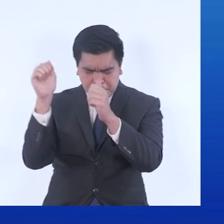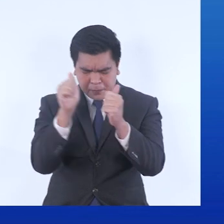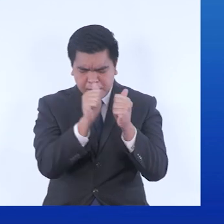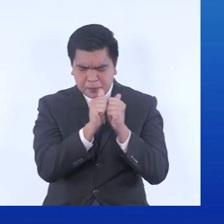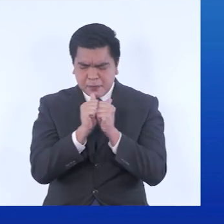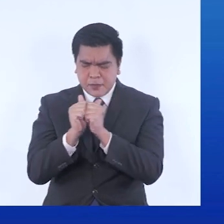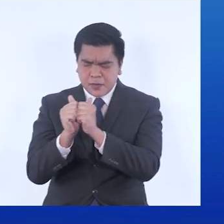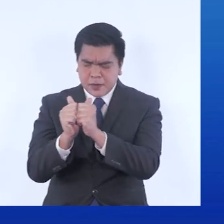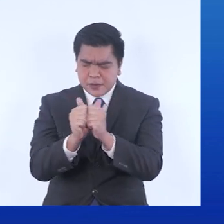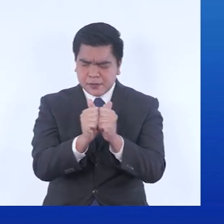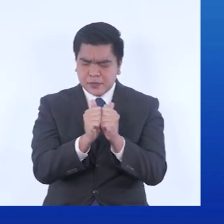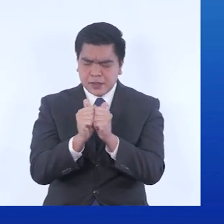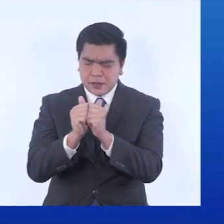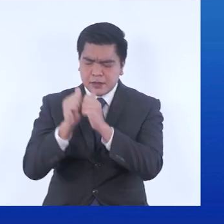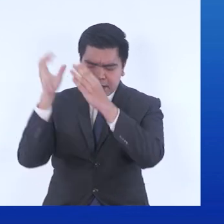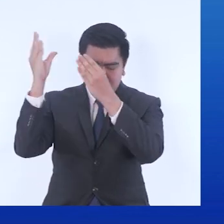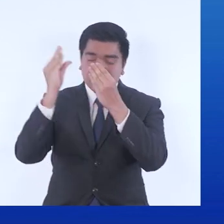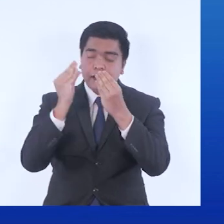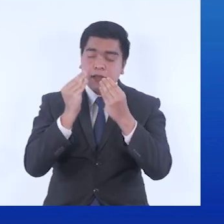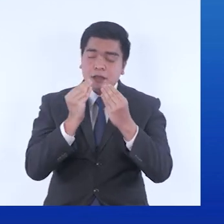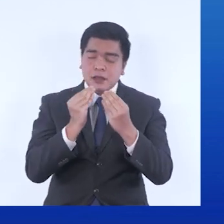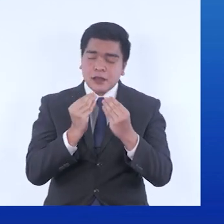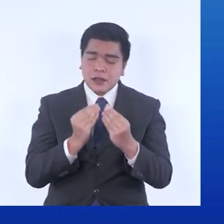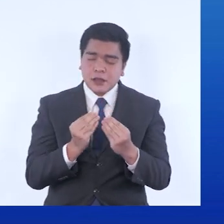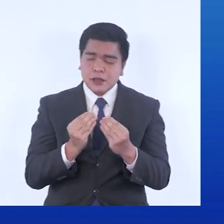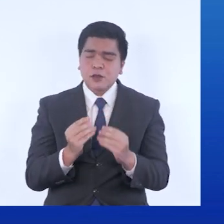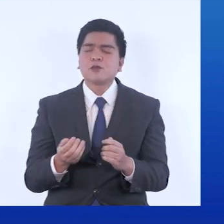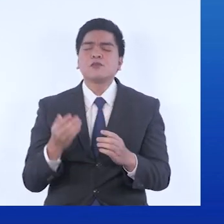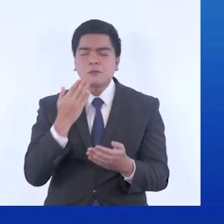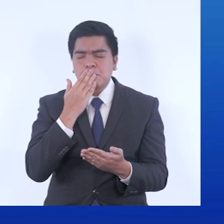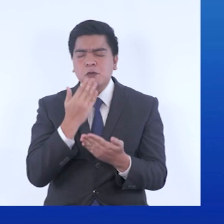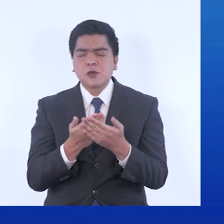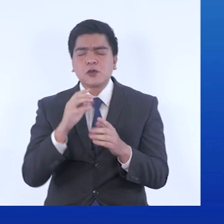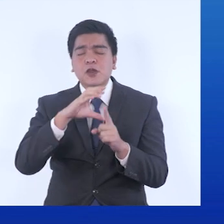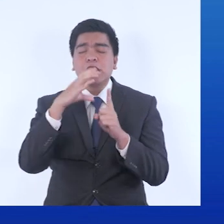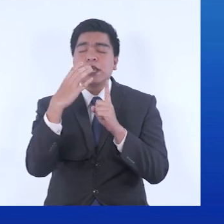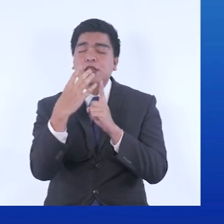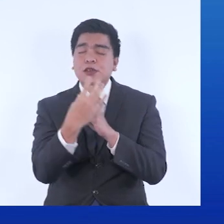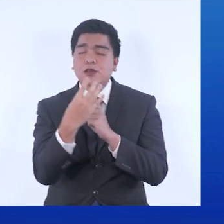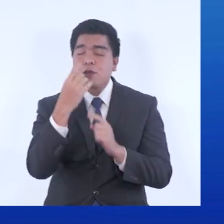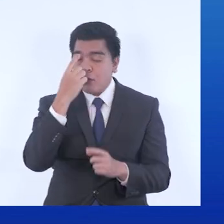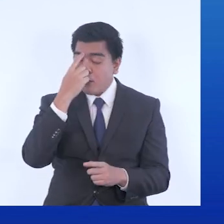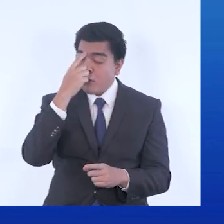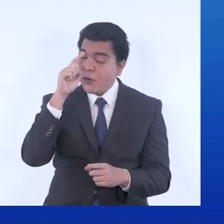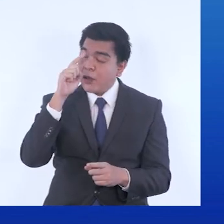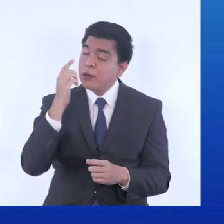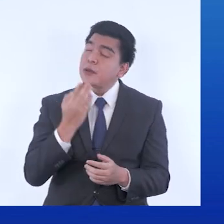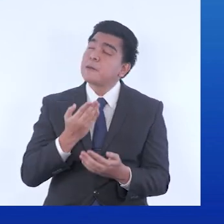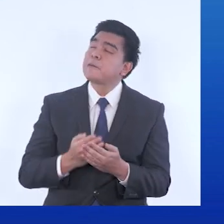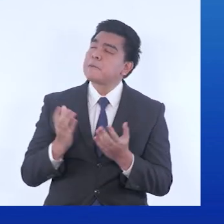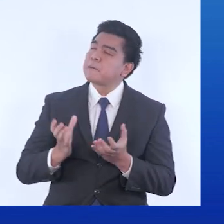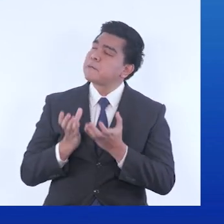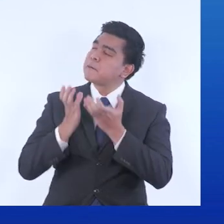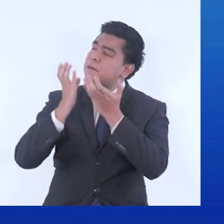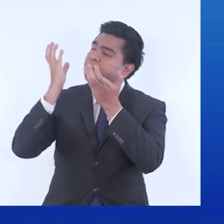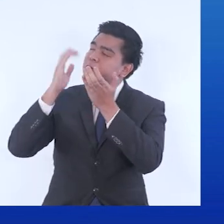mo po ang bawat isa sa amin, bigyan mo po kami ng magandang panahon at pagkakataon upang makapagdulot kami ng